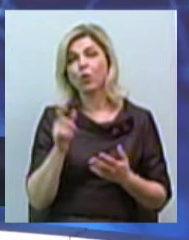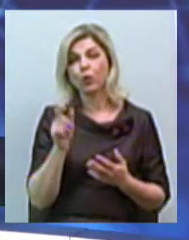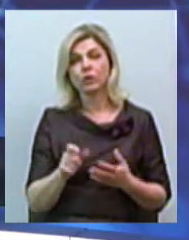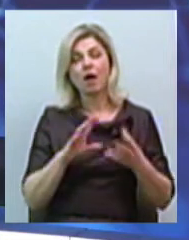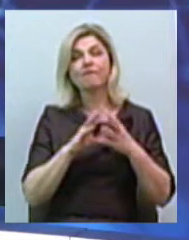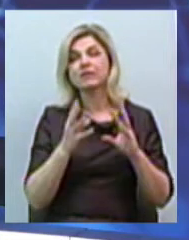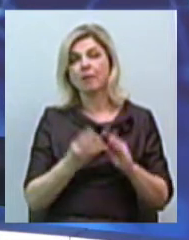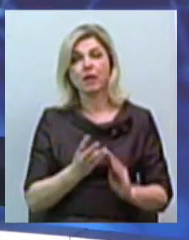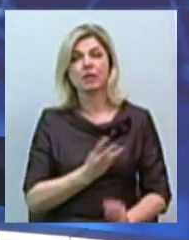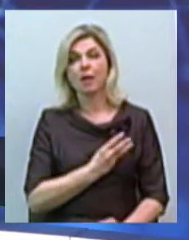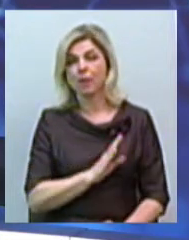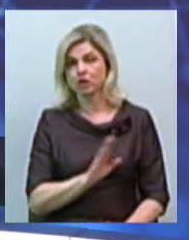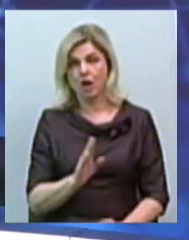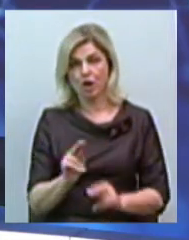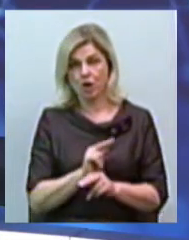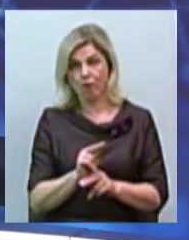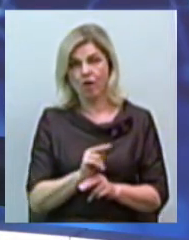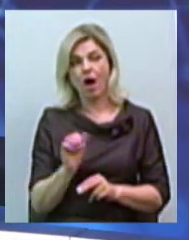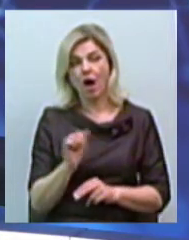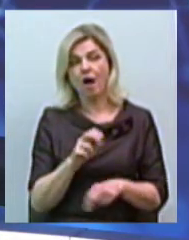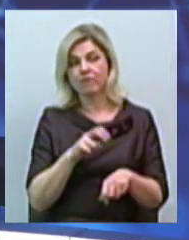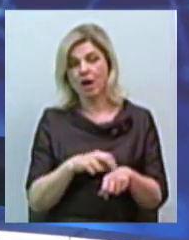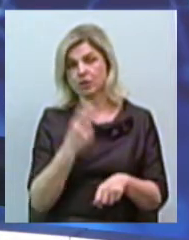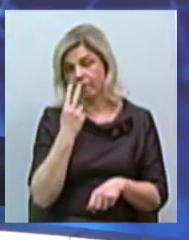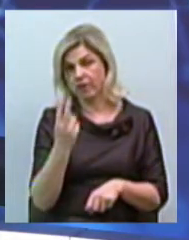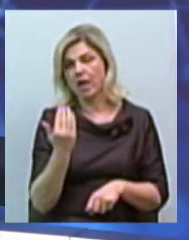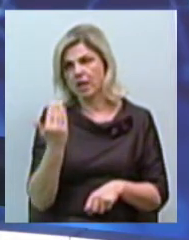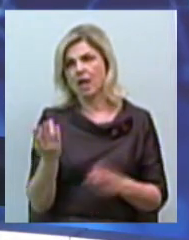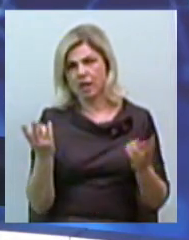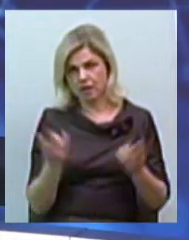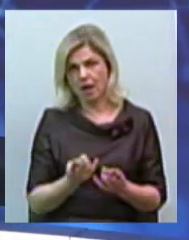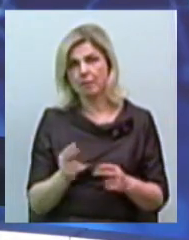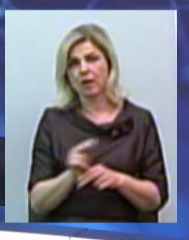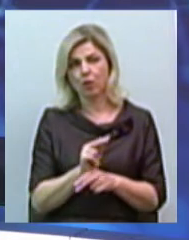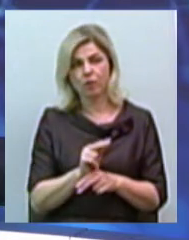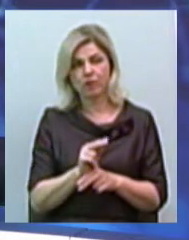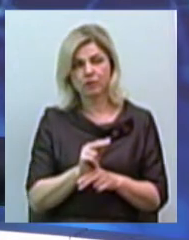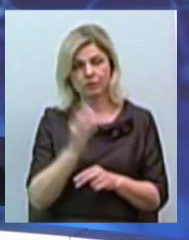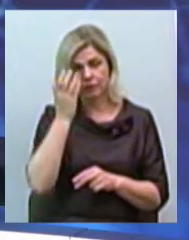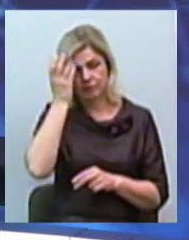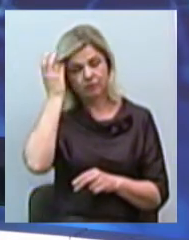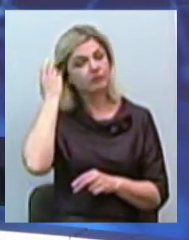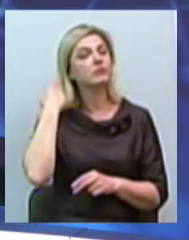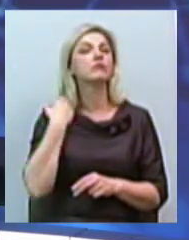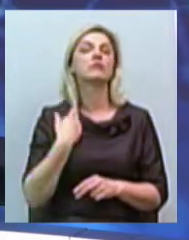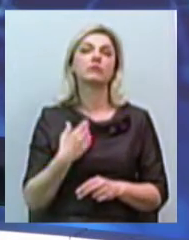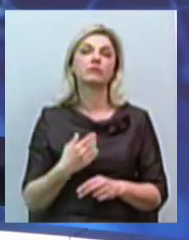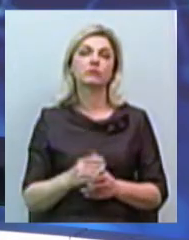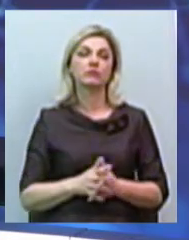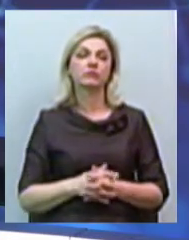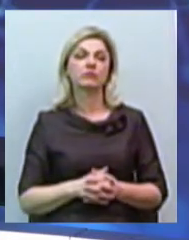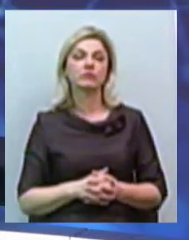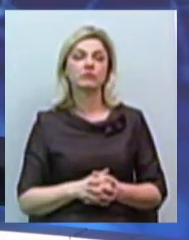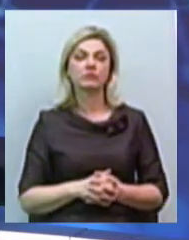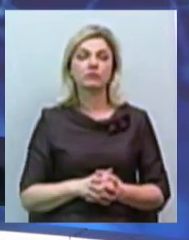не бажає лікуватись, а лікар бачить, що її треба лікувати, такі випадки бувають, що лікарі без